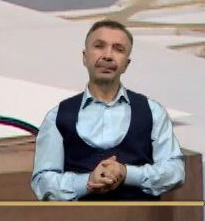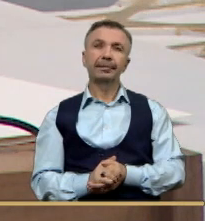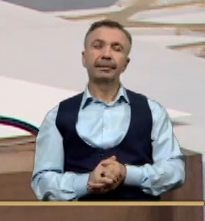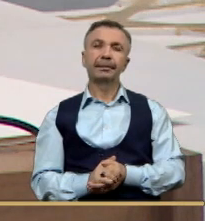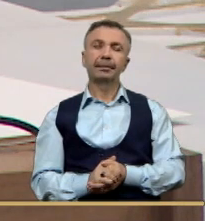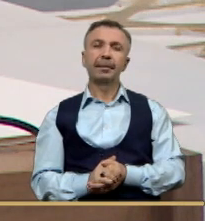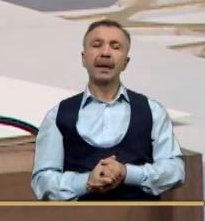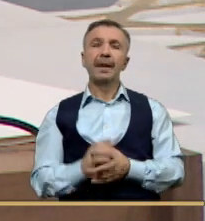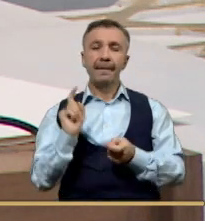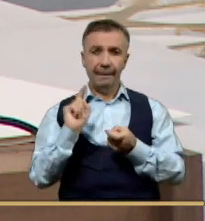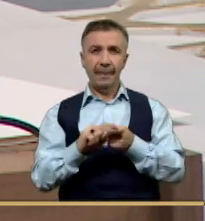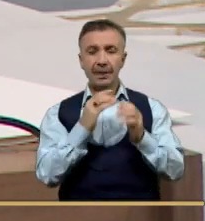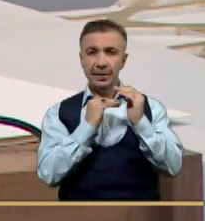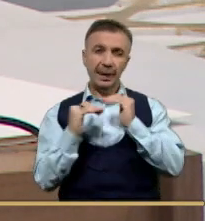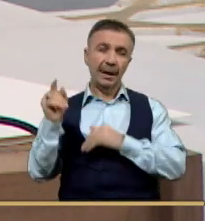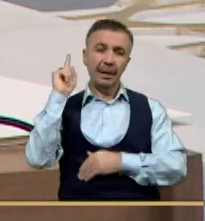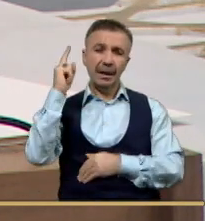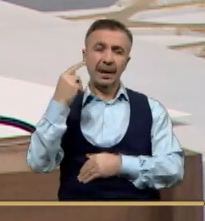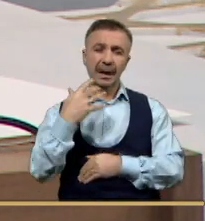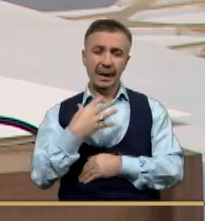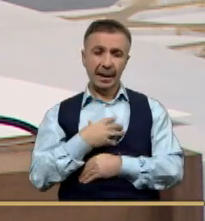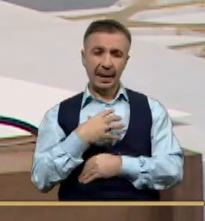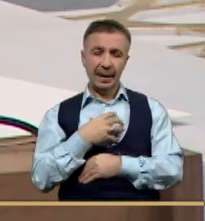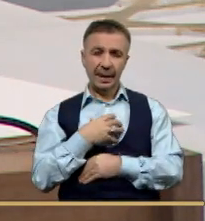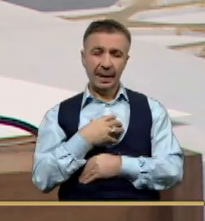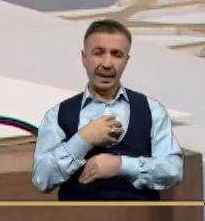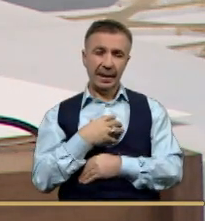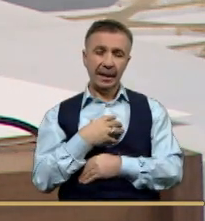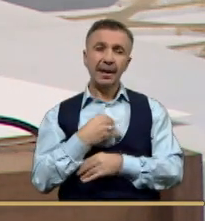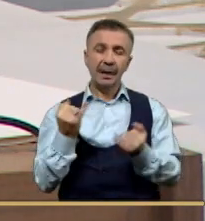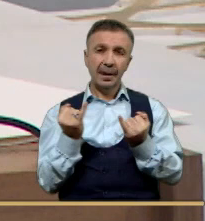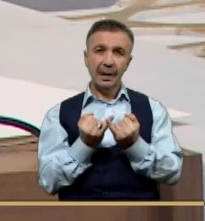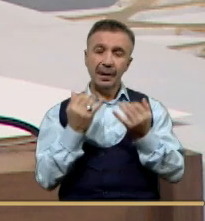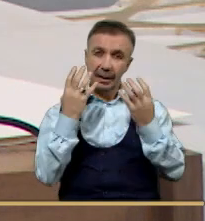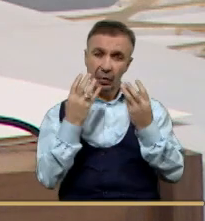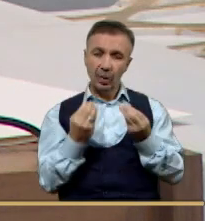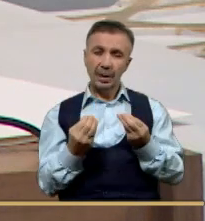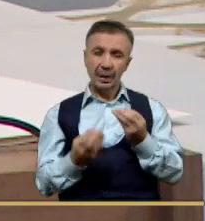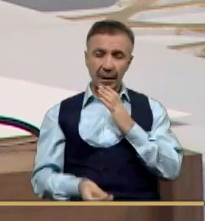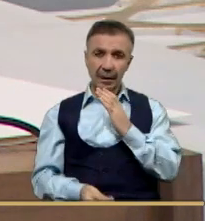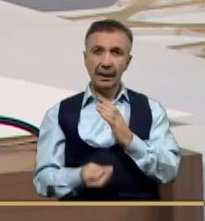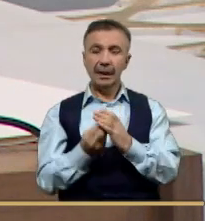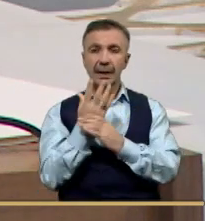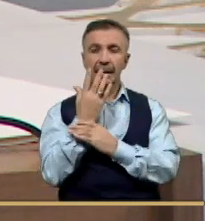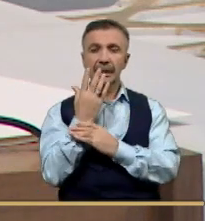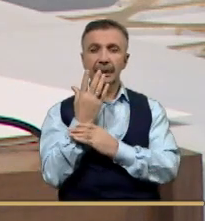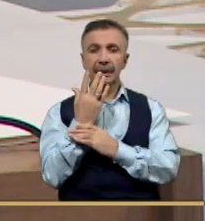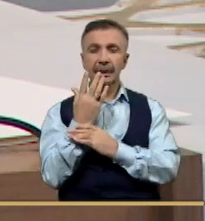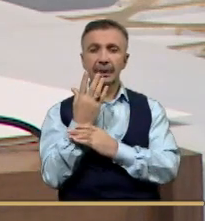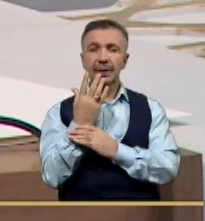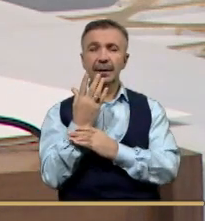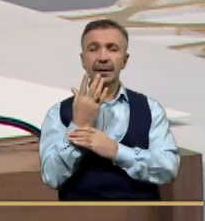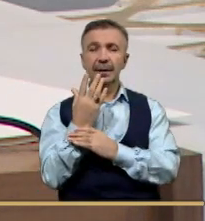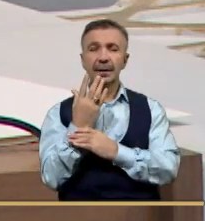Ve Cenab-ı Hakk'ın kendilerini kardeş olarak yarattığının farkına çoğu zaman varmadı